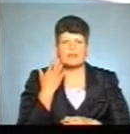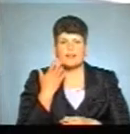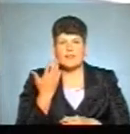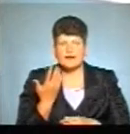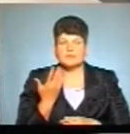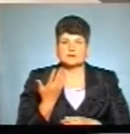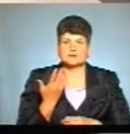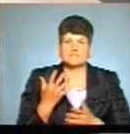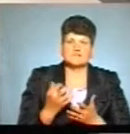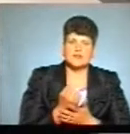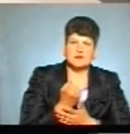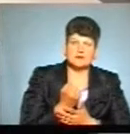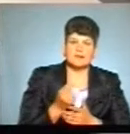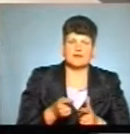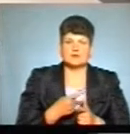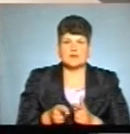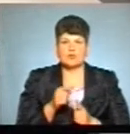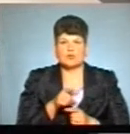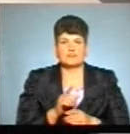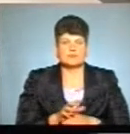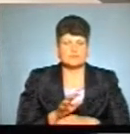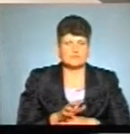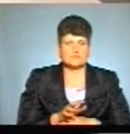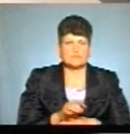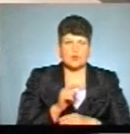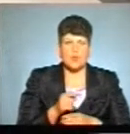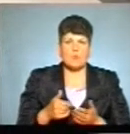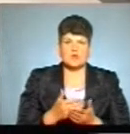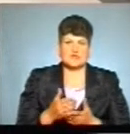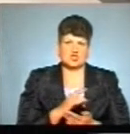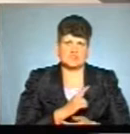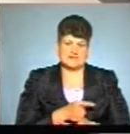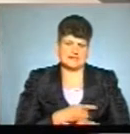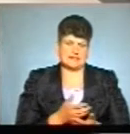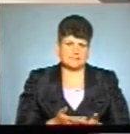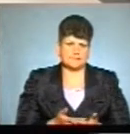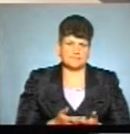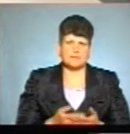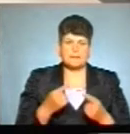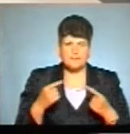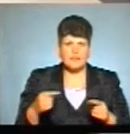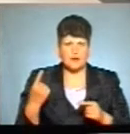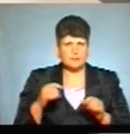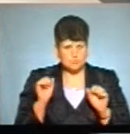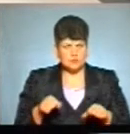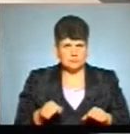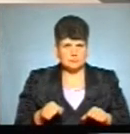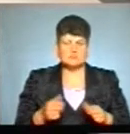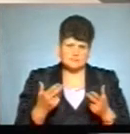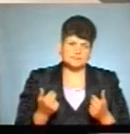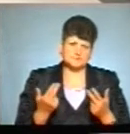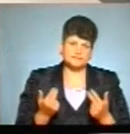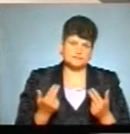наприклад, виграти, або де його посилають там з його політичні сили. Ну, тобто, до прикладу, з іншої області можливо? Так, звісно,